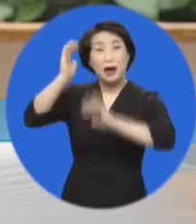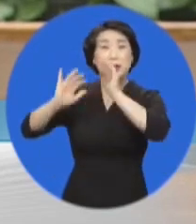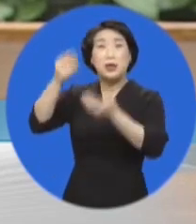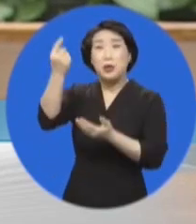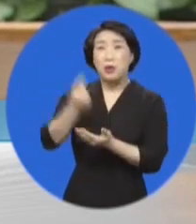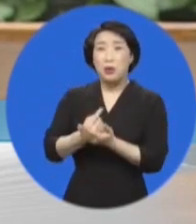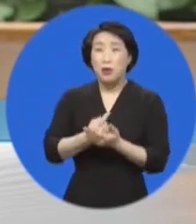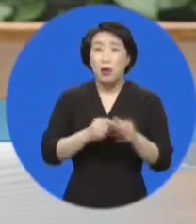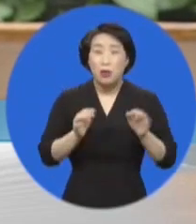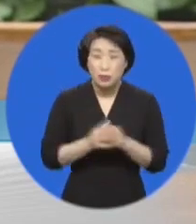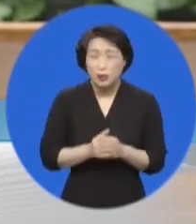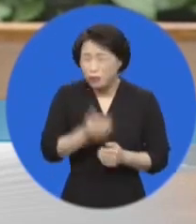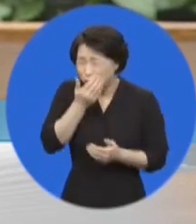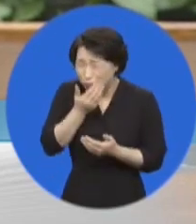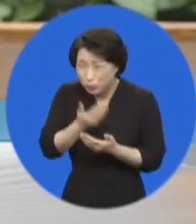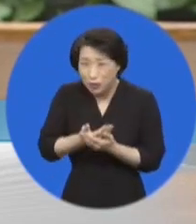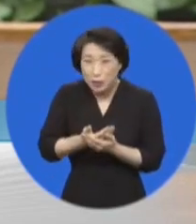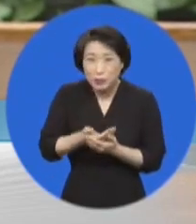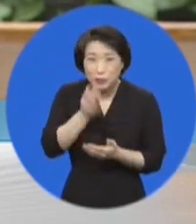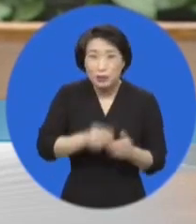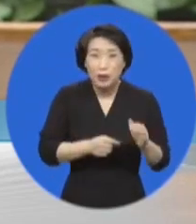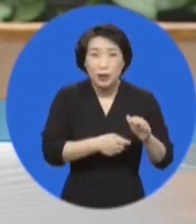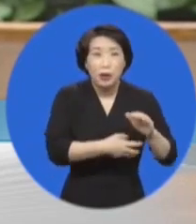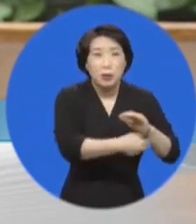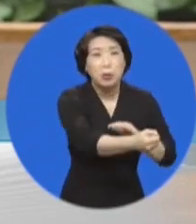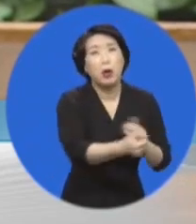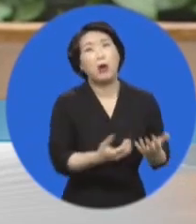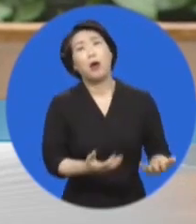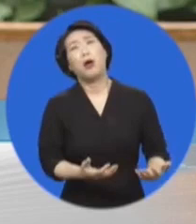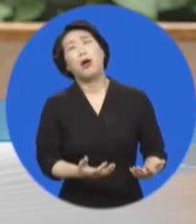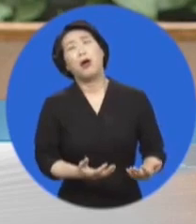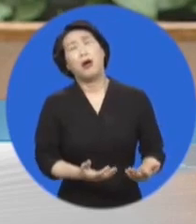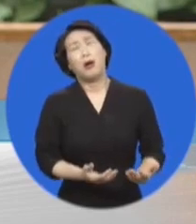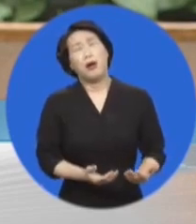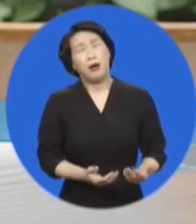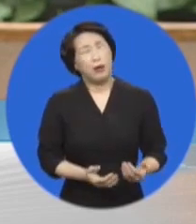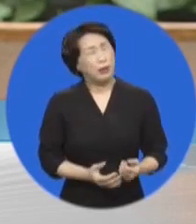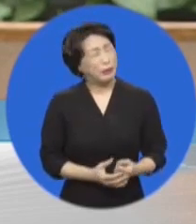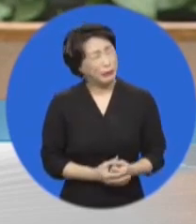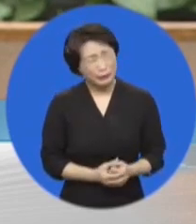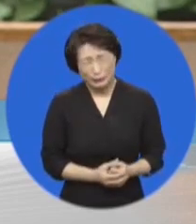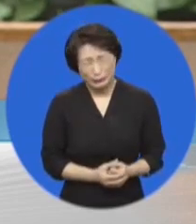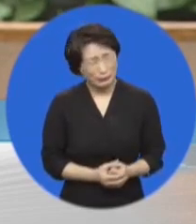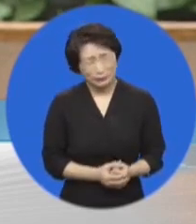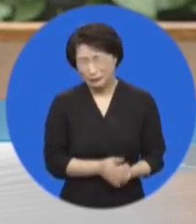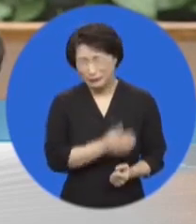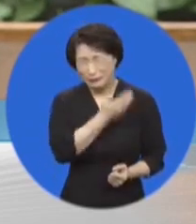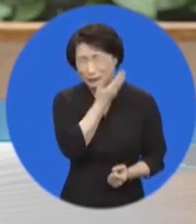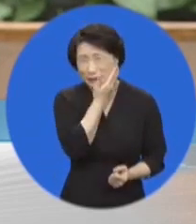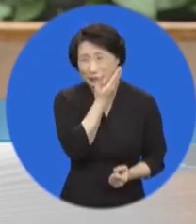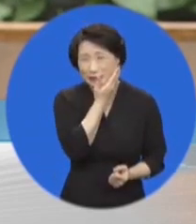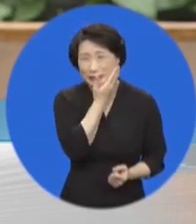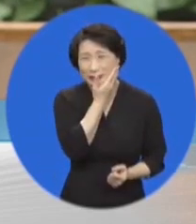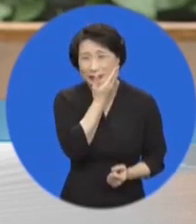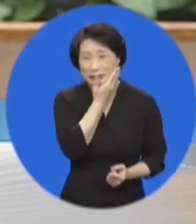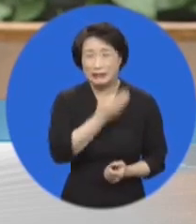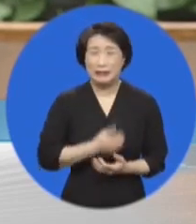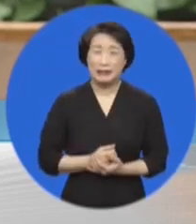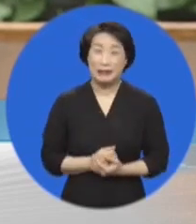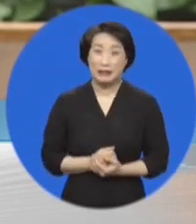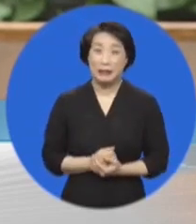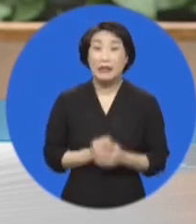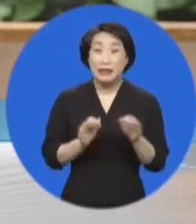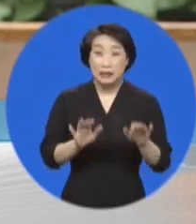하늘에서 온 것이 그렇게 무자비하게 파산될 때 얼마나 아까우냐 이 말이오.